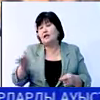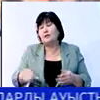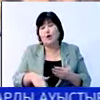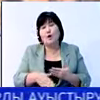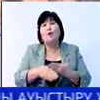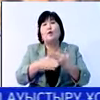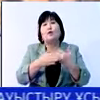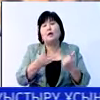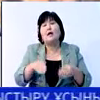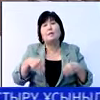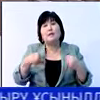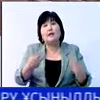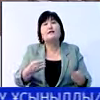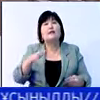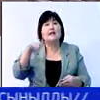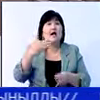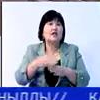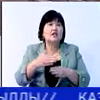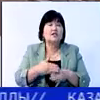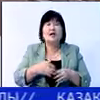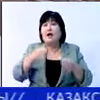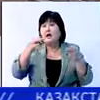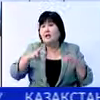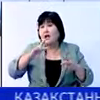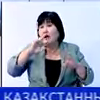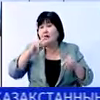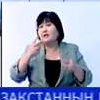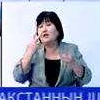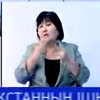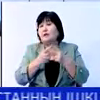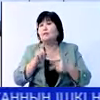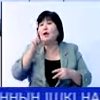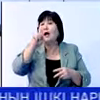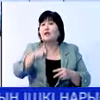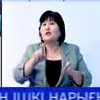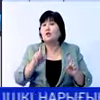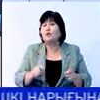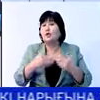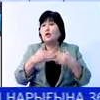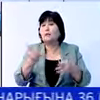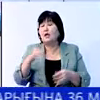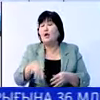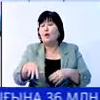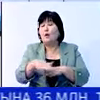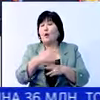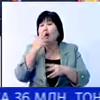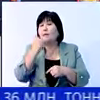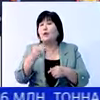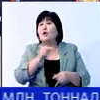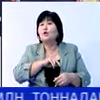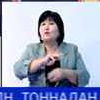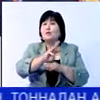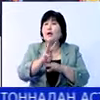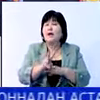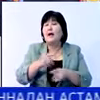мақсатында беріліп жатқан несие. Жаза басып, жазасын темір тордың ар жағында өтеп келген адамдарды қоғамға бейімдеу, оларды жұмыспен